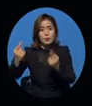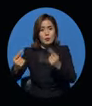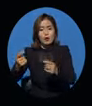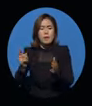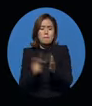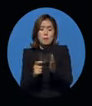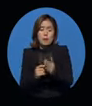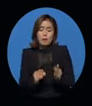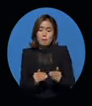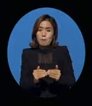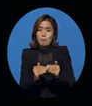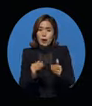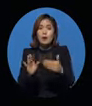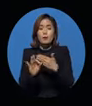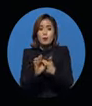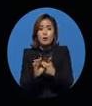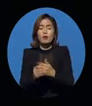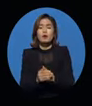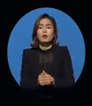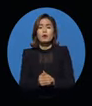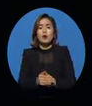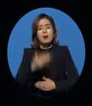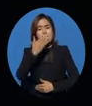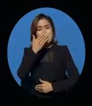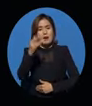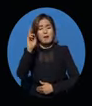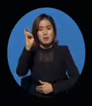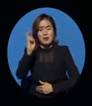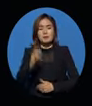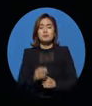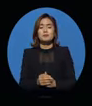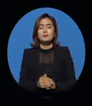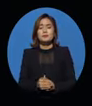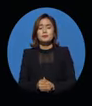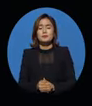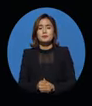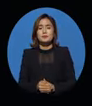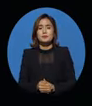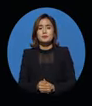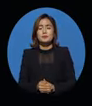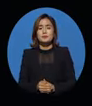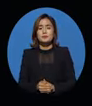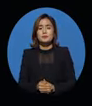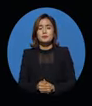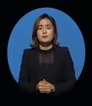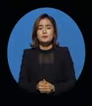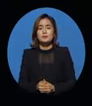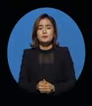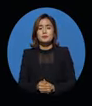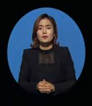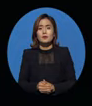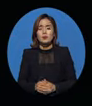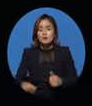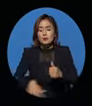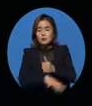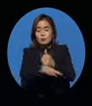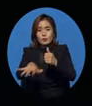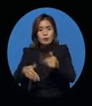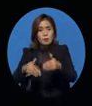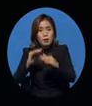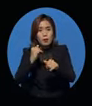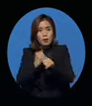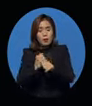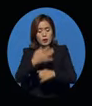서두른다면 어 좀 가능성이 있지 않나 이렇게 생각이 됩니다 그러나 아 인프라 개선 또